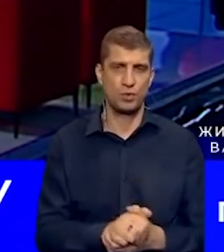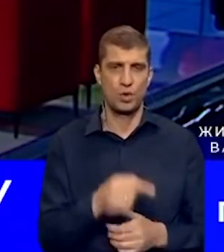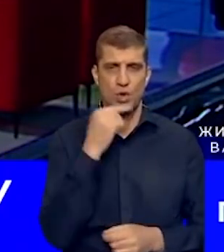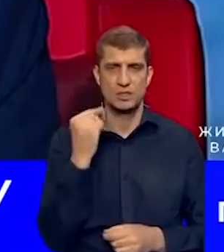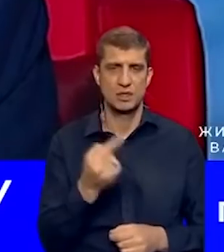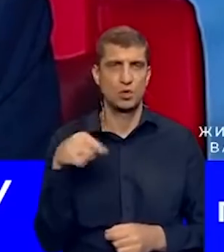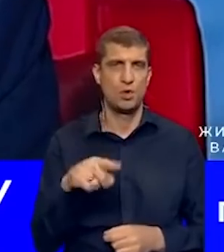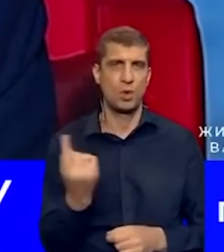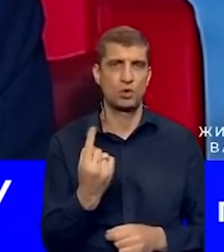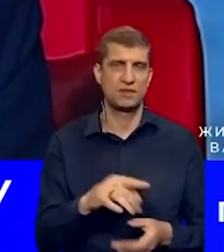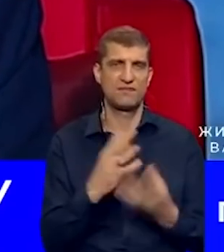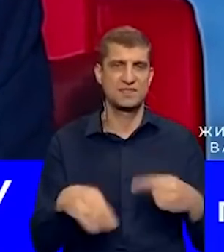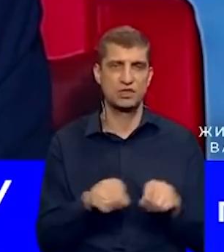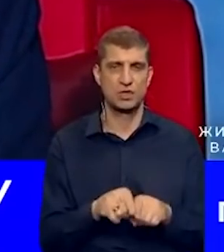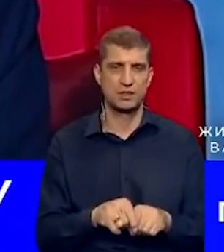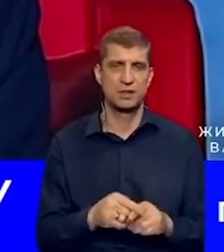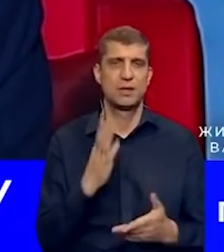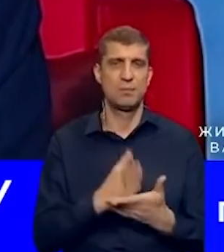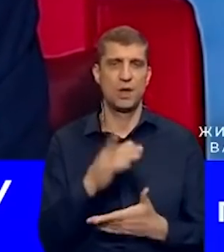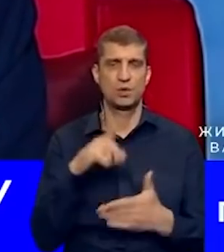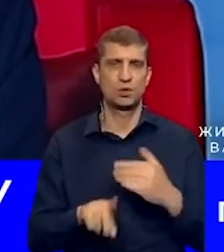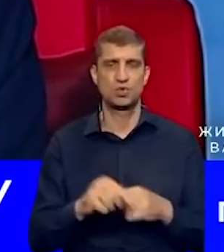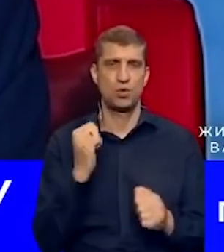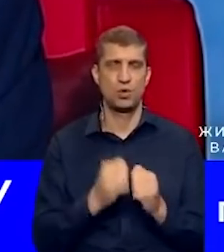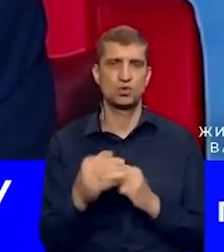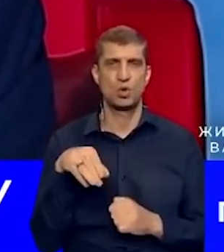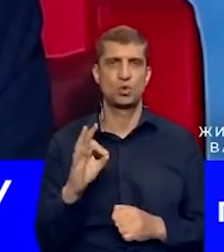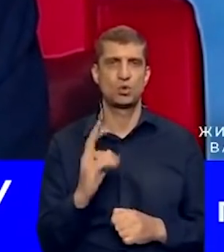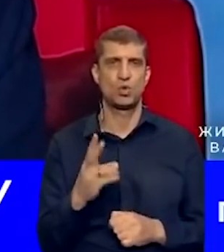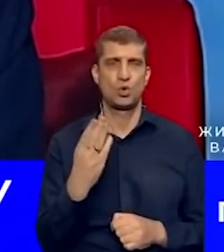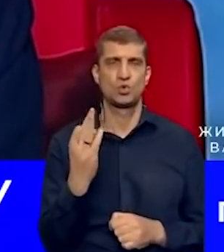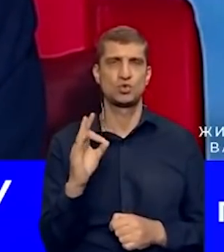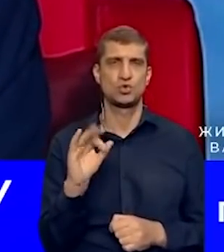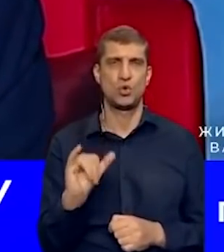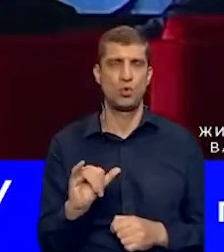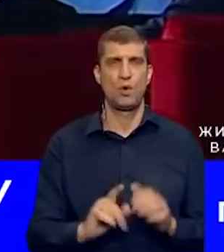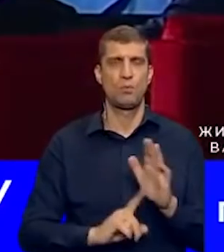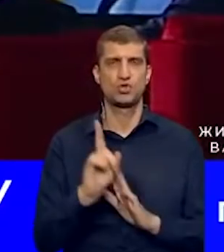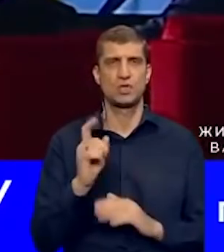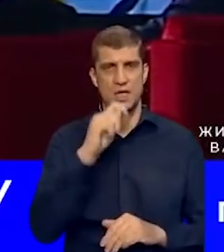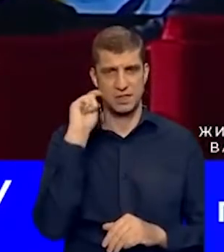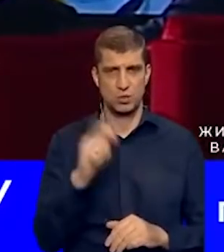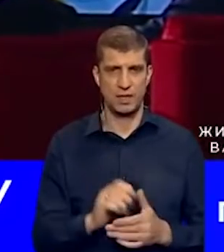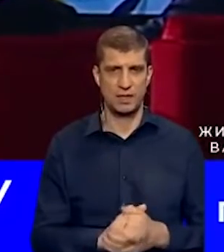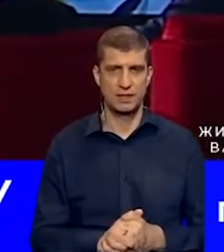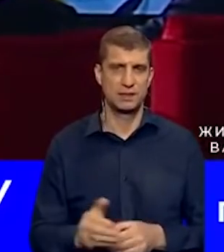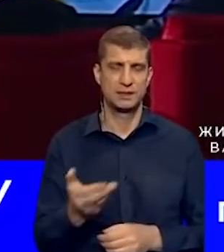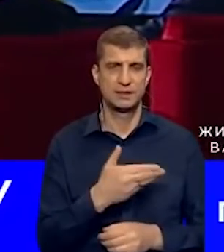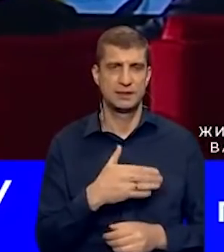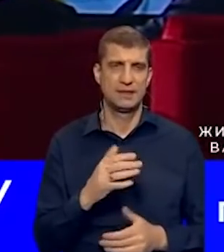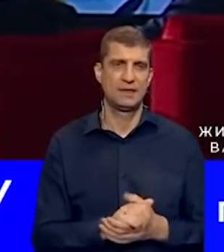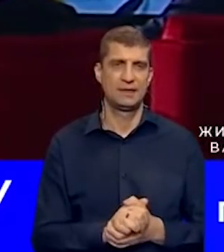Росії номер один. Все ж таки, ну, маю надію, що кожне ток-шоу починається з України і миють